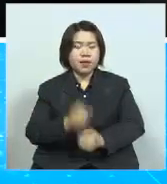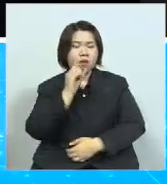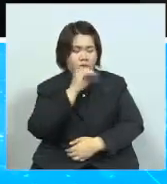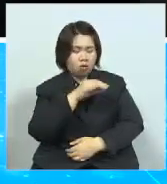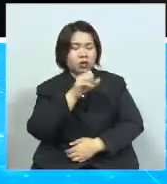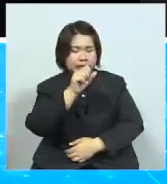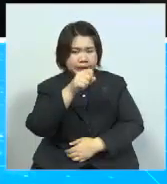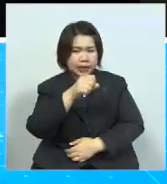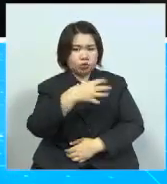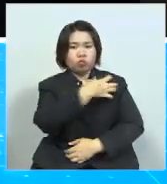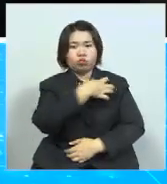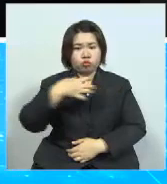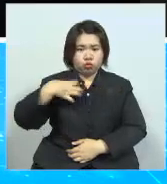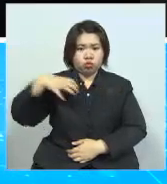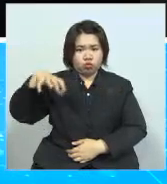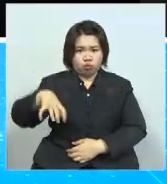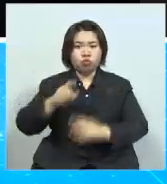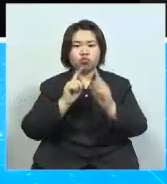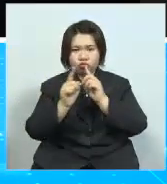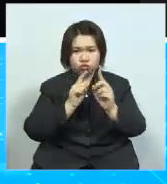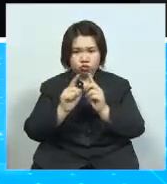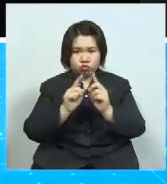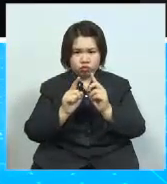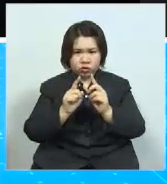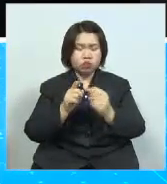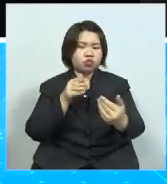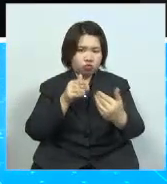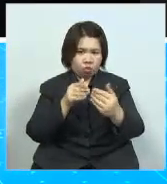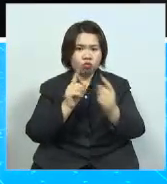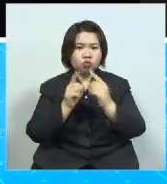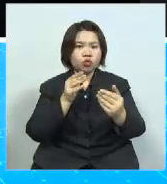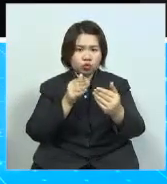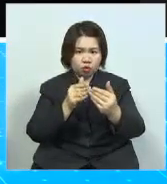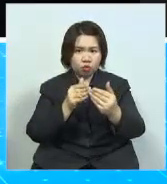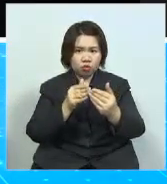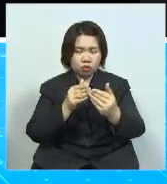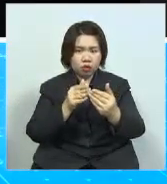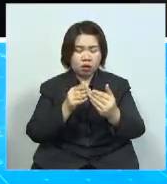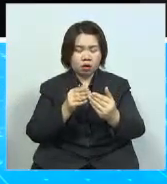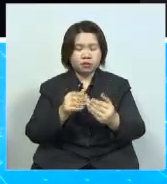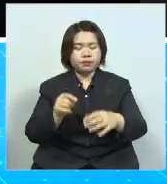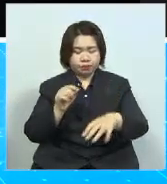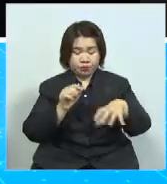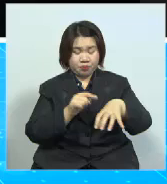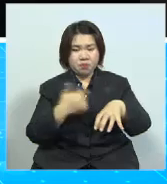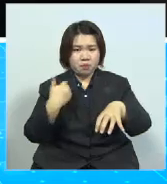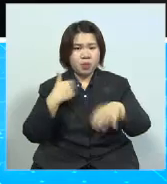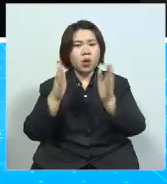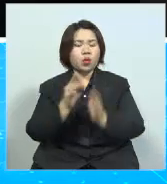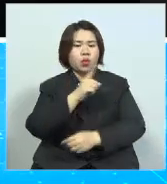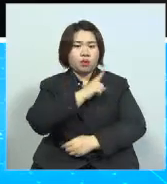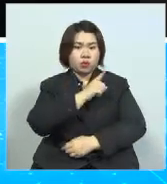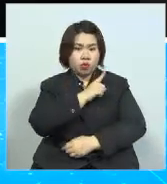ครับทางสารทูตนะฮะดำเนินการโดยตรงอยู่นะฮะทางกรมสายเทศหรือว่าทางกร